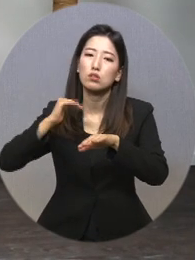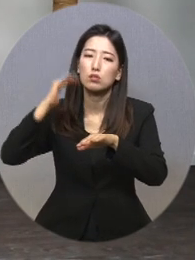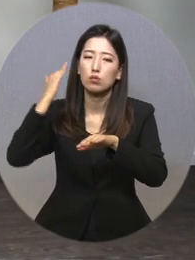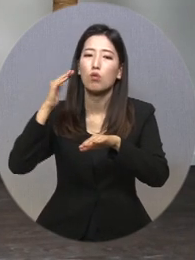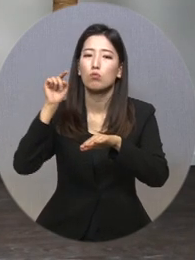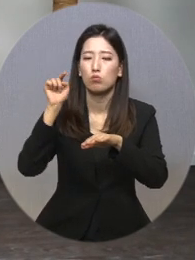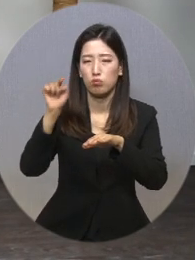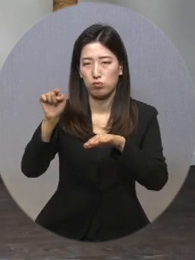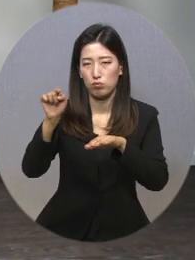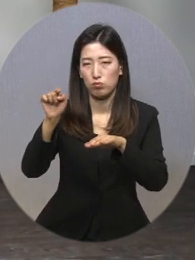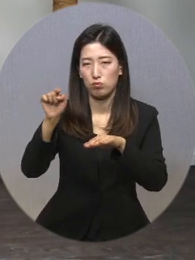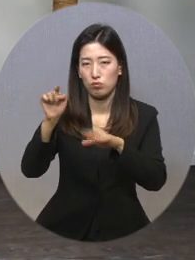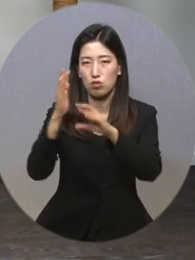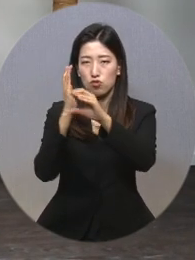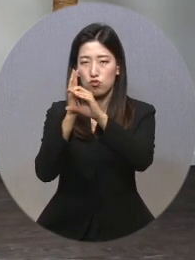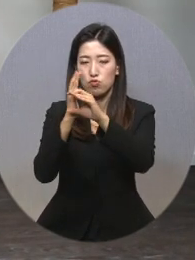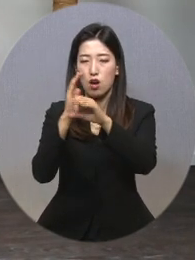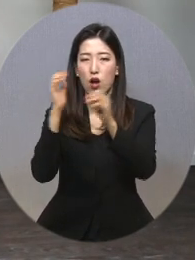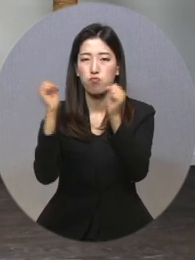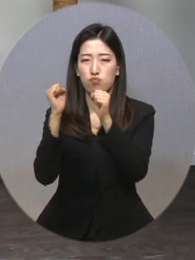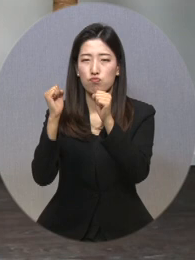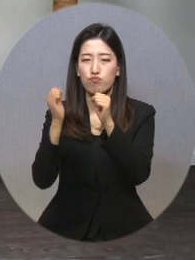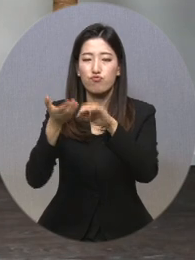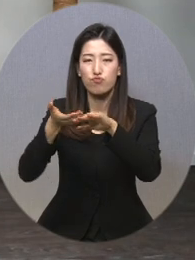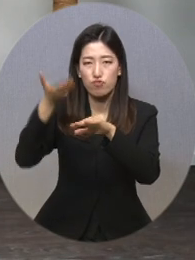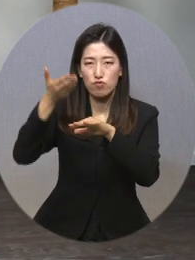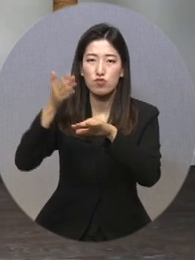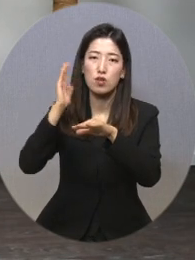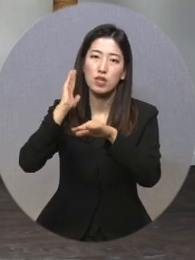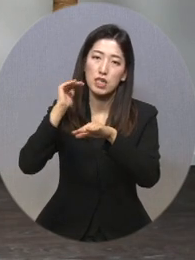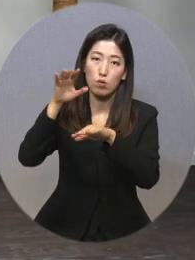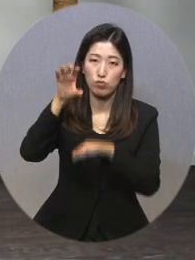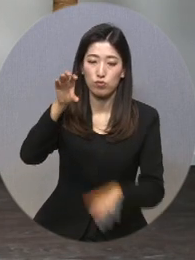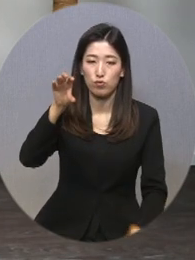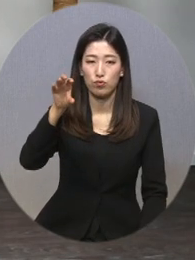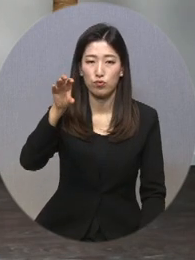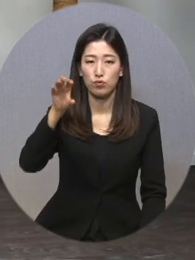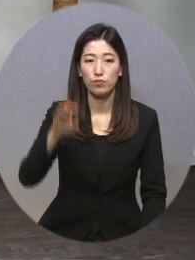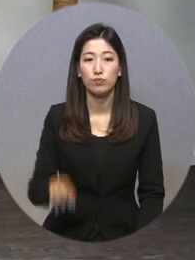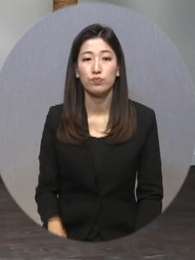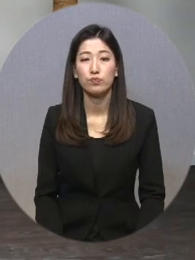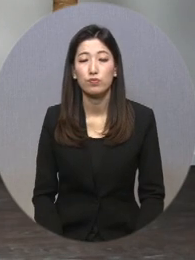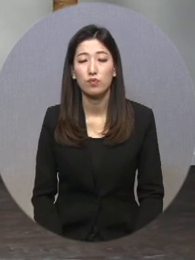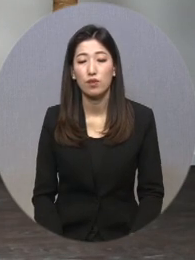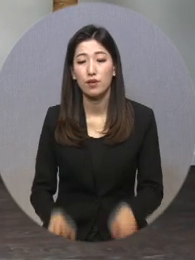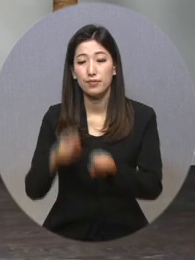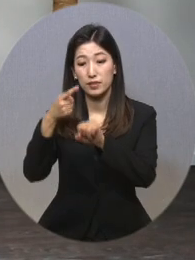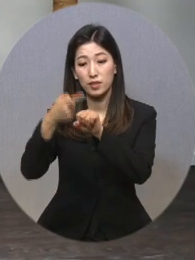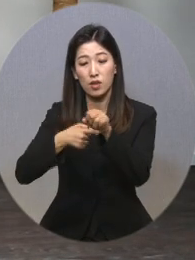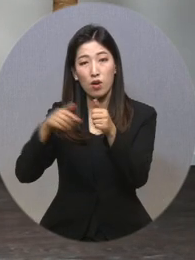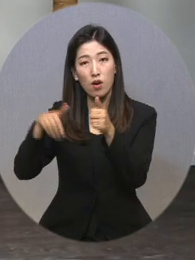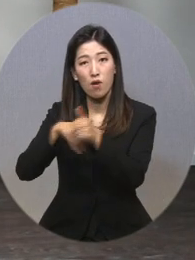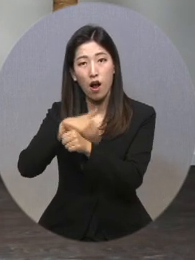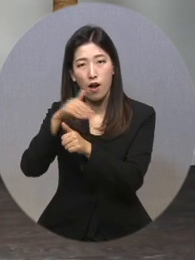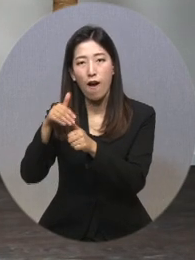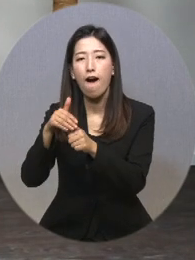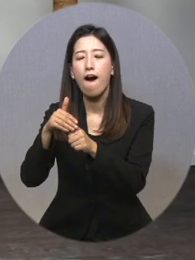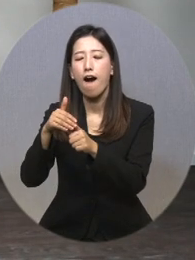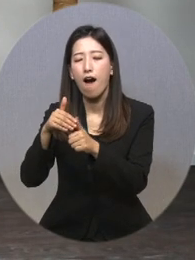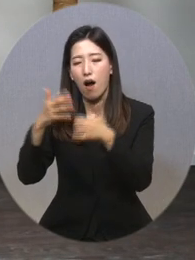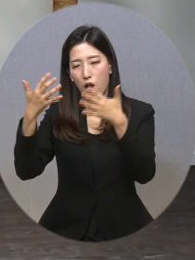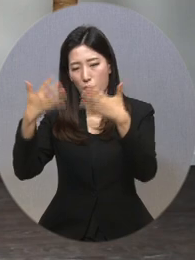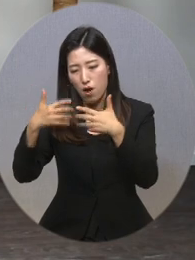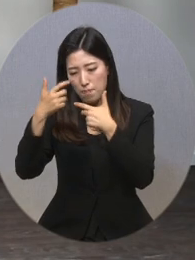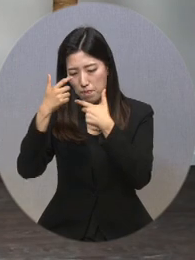북부의 가운데에 위치한 입지적인 큰 장점을 갖고 있습니다. 또한 자연 환경을 두고 보더라도 아주 좋은